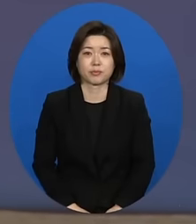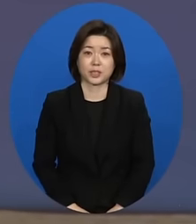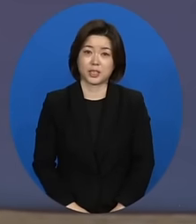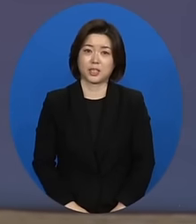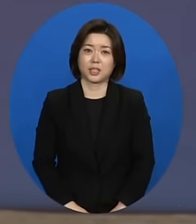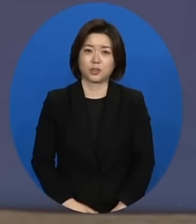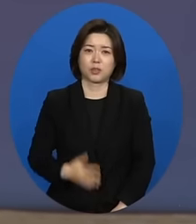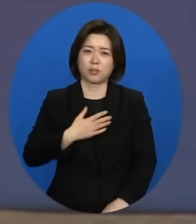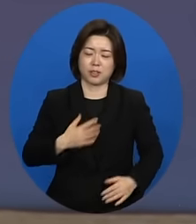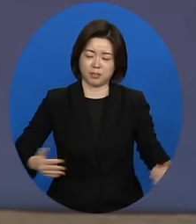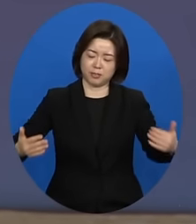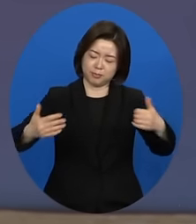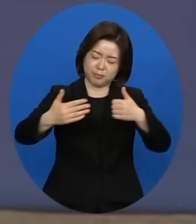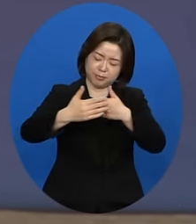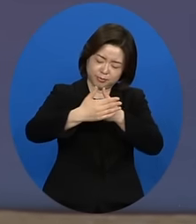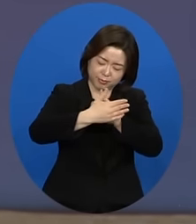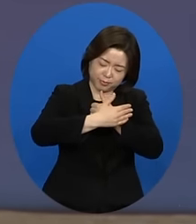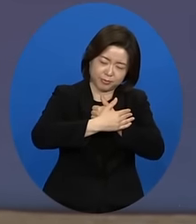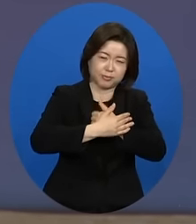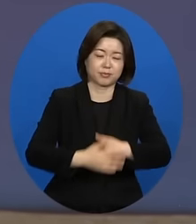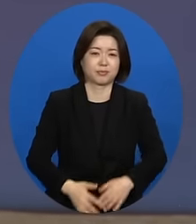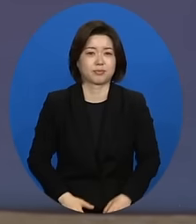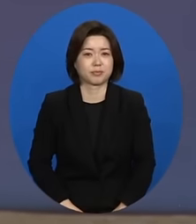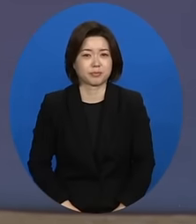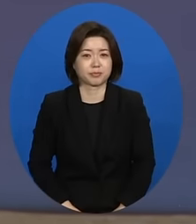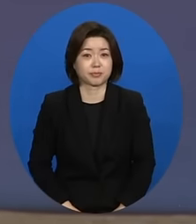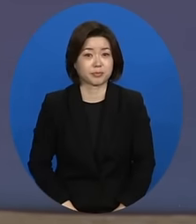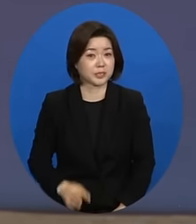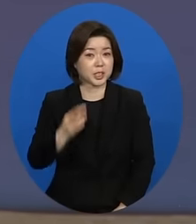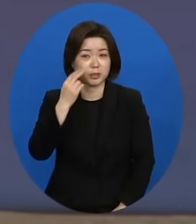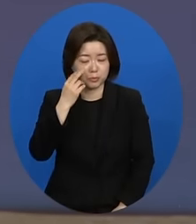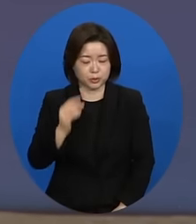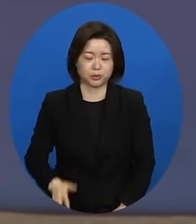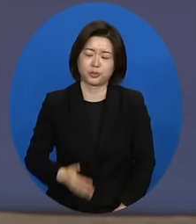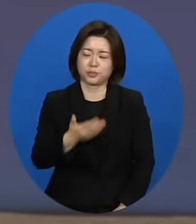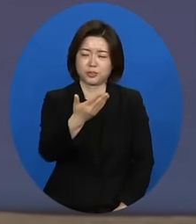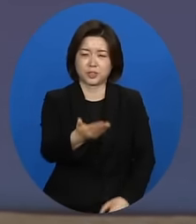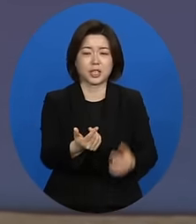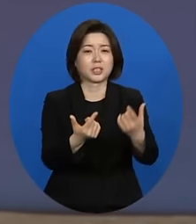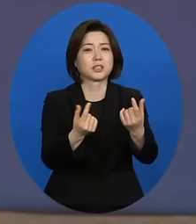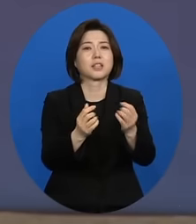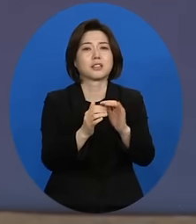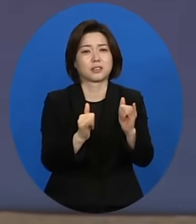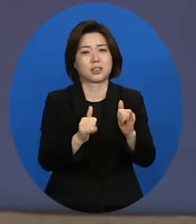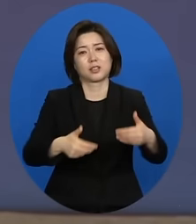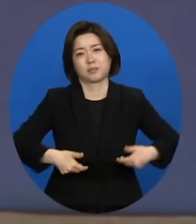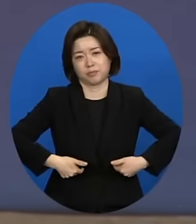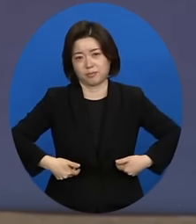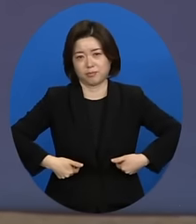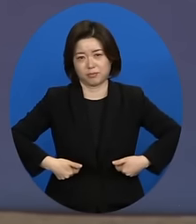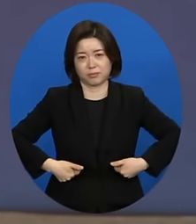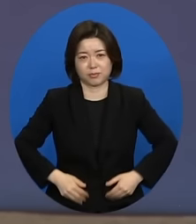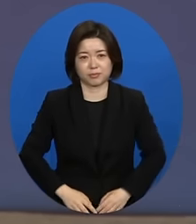그리고는 저를 꼭 끌어안고 미국은 당신 같은 사람이 필요해.